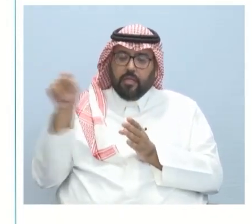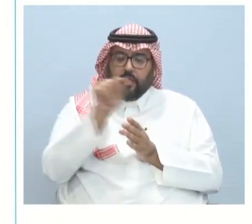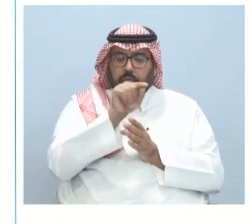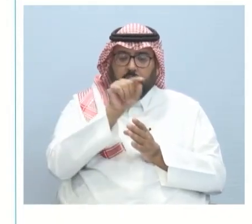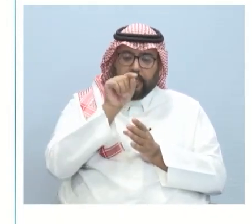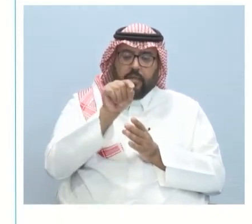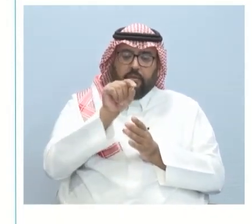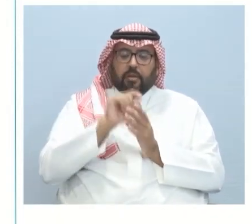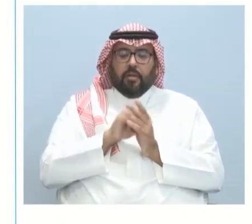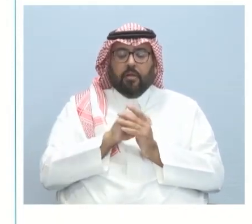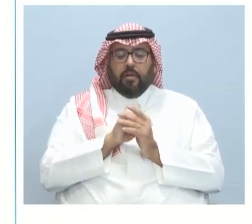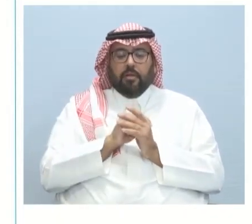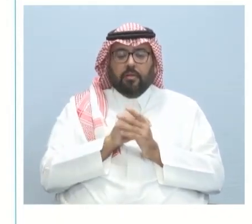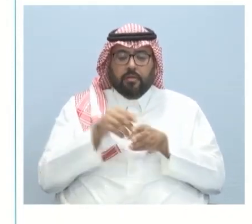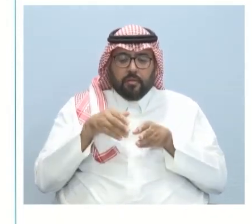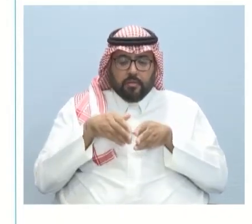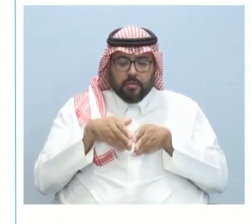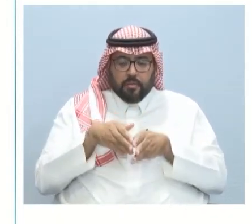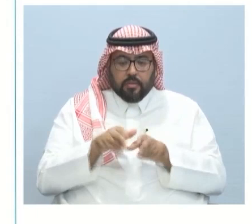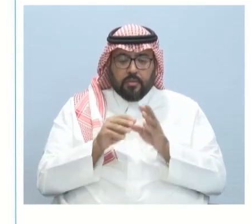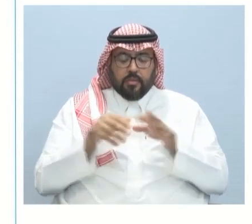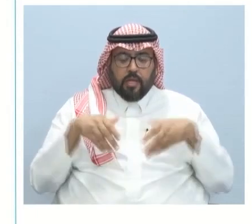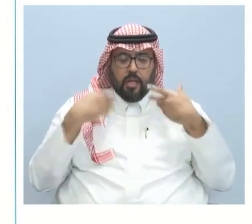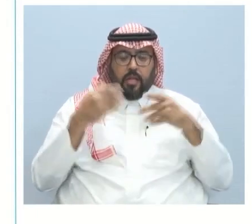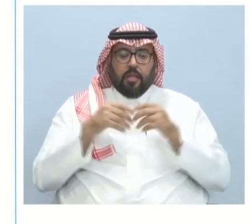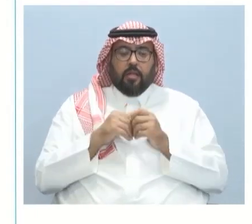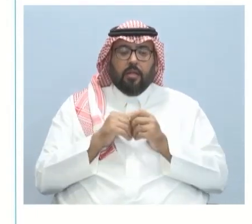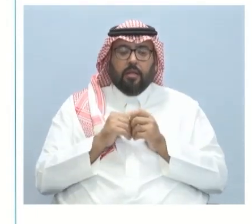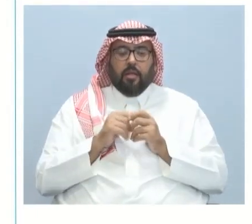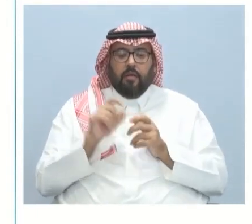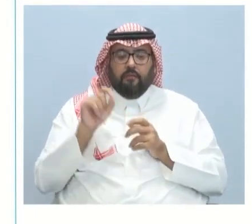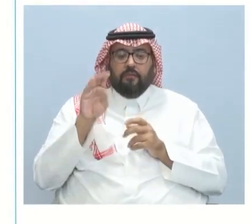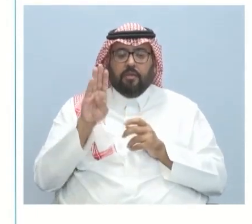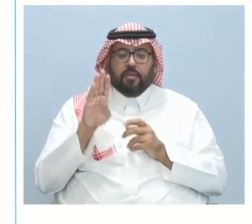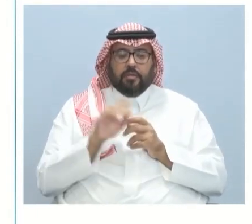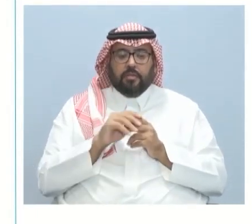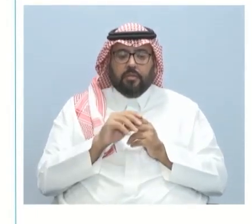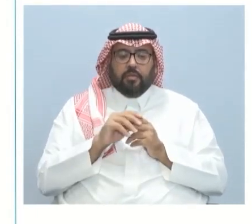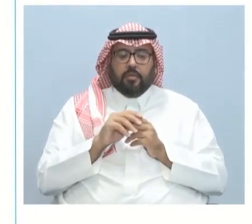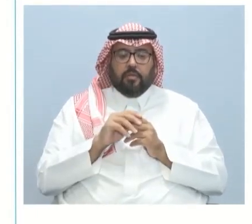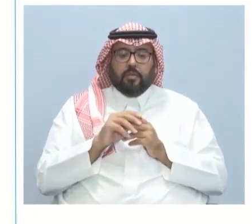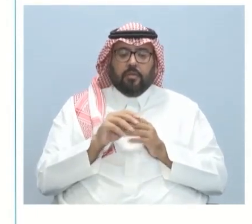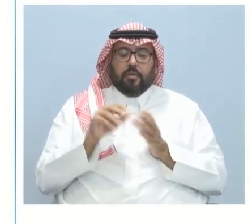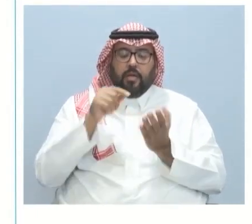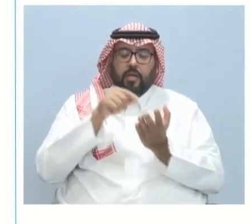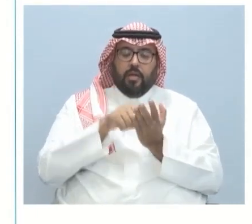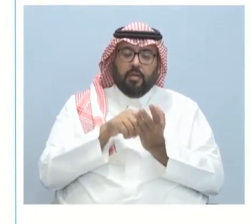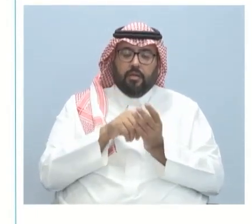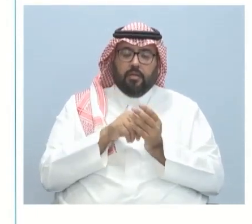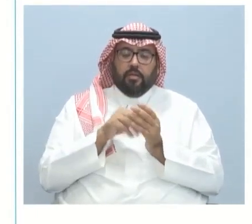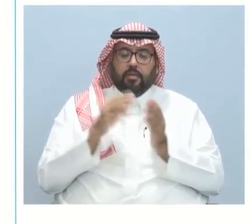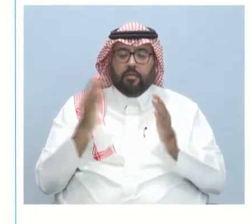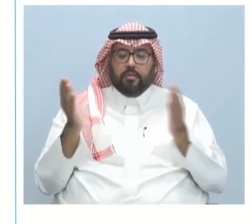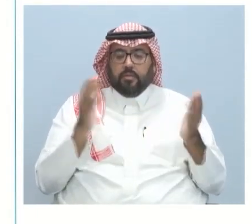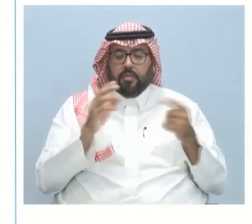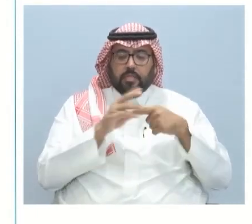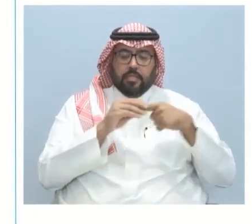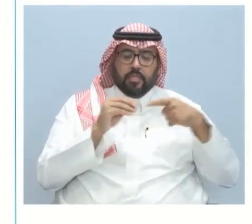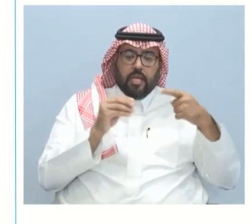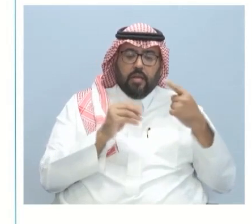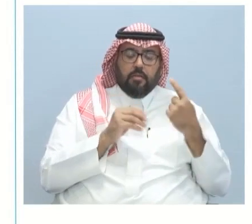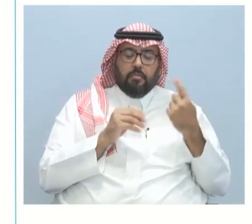واي تسمح ساحات اللعب في فيكس كود في ار بقيم للاحداثيات بين سالب